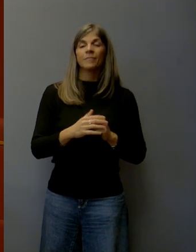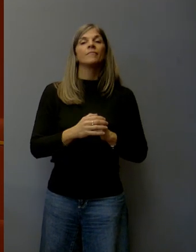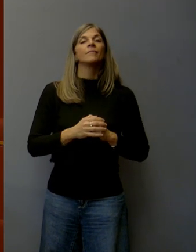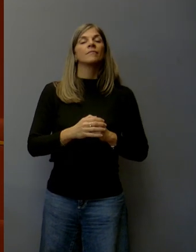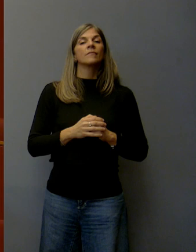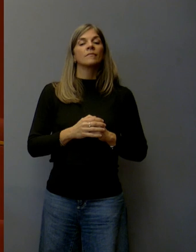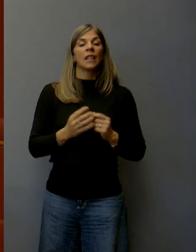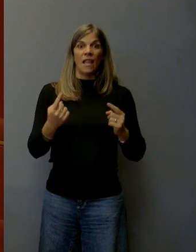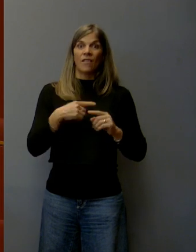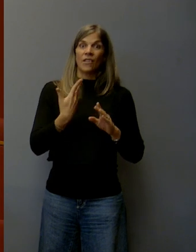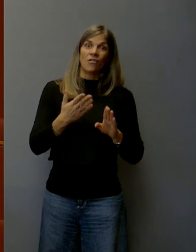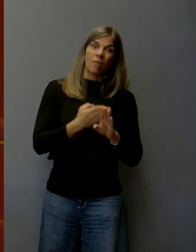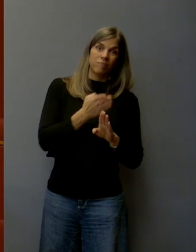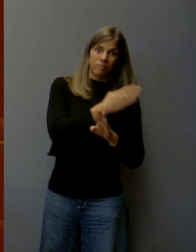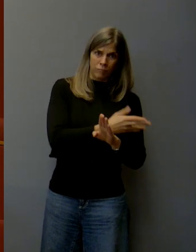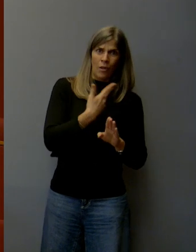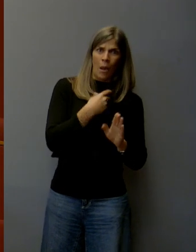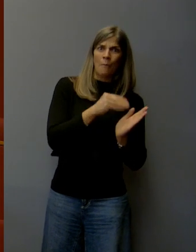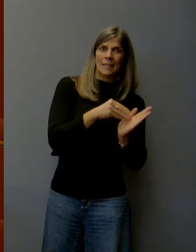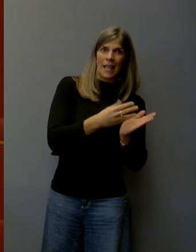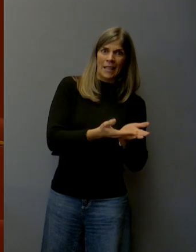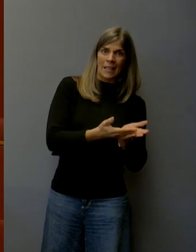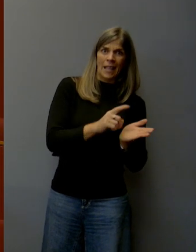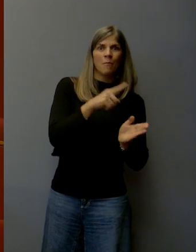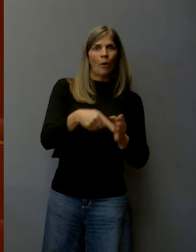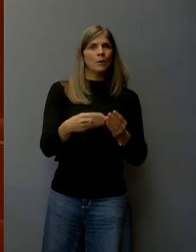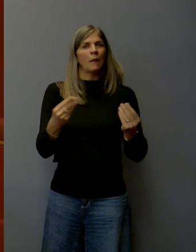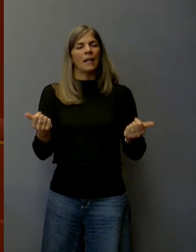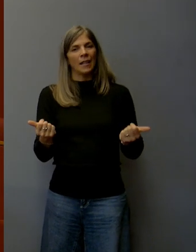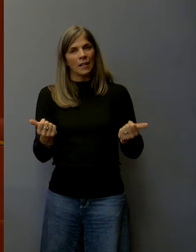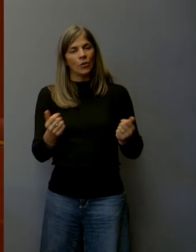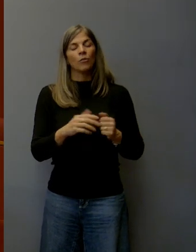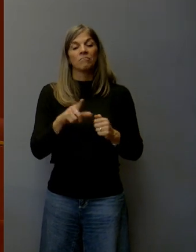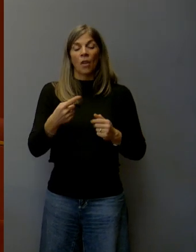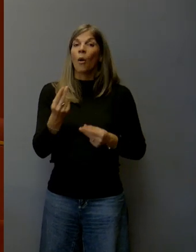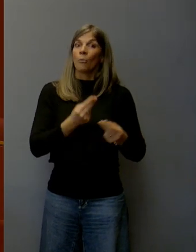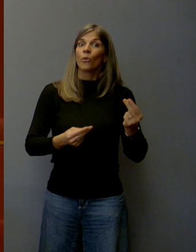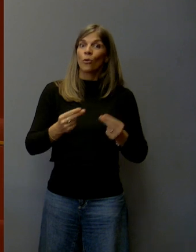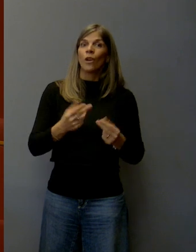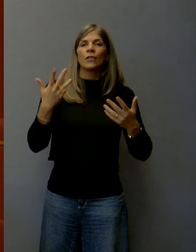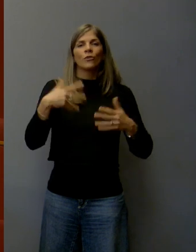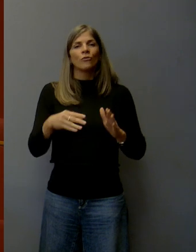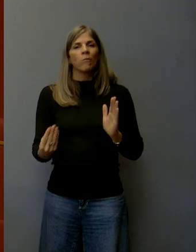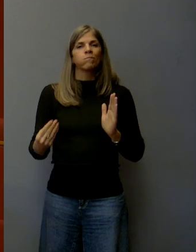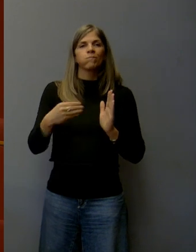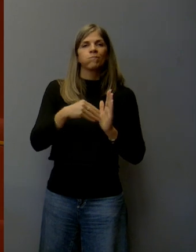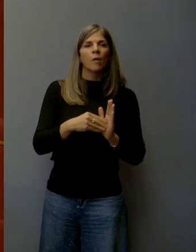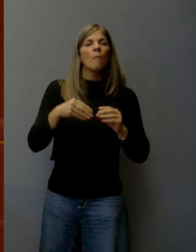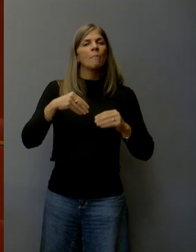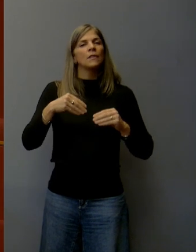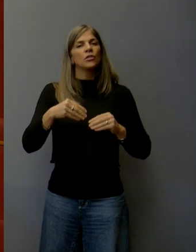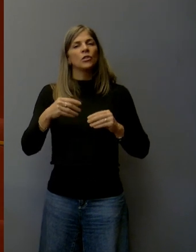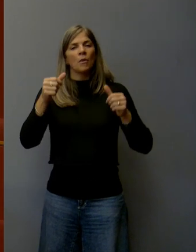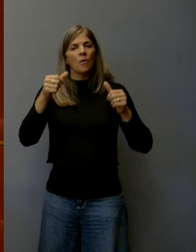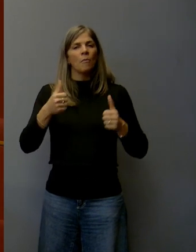del Piano Triennale degli investimenti 2022-2024 considerato che tale progetto era stato inserito ai fini della partecipazione a specifico